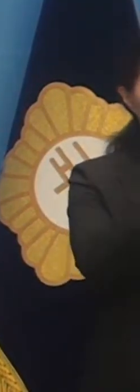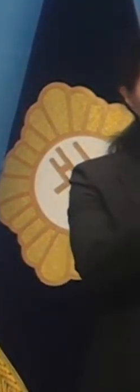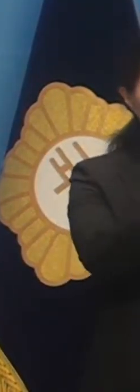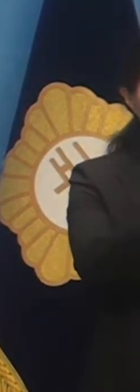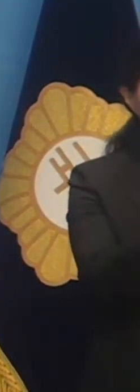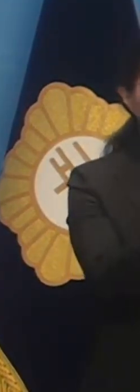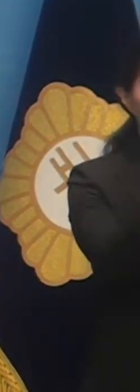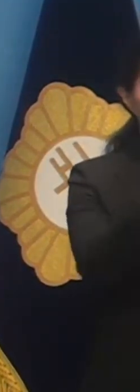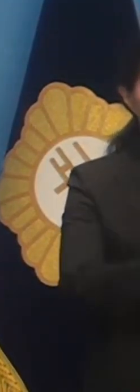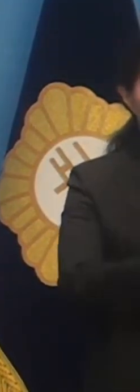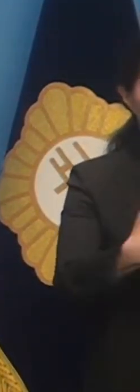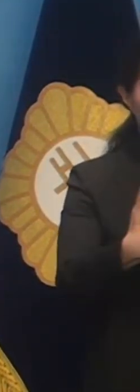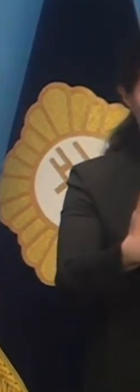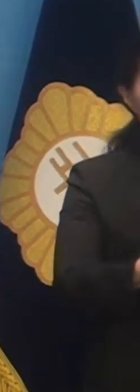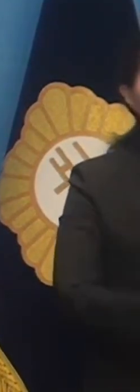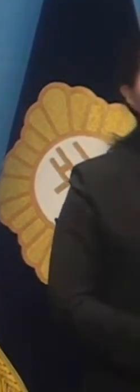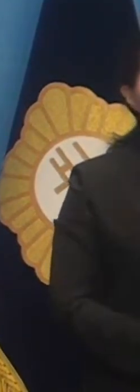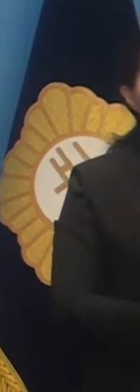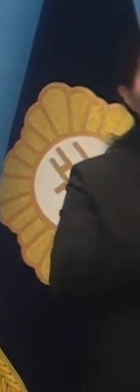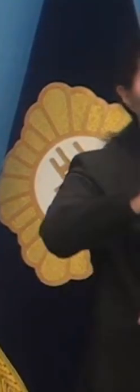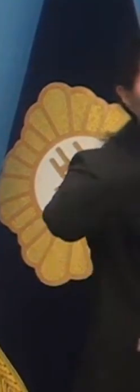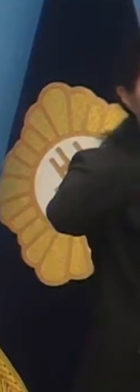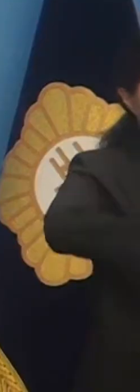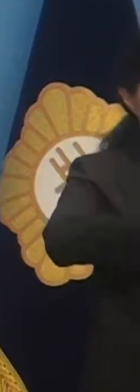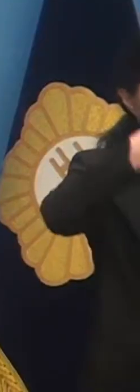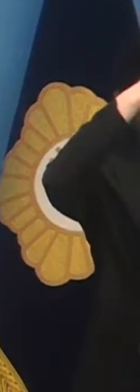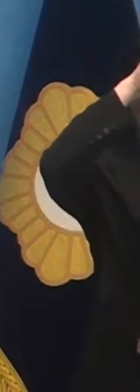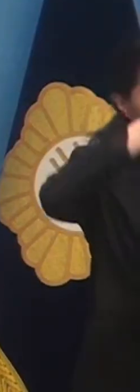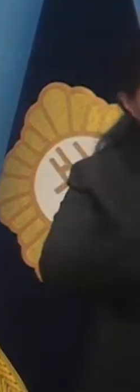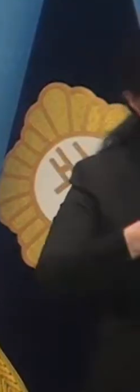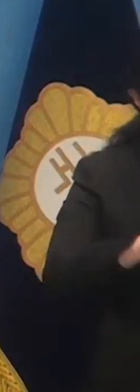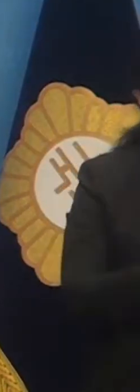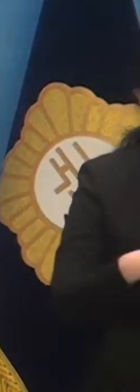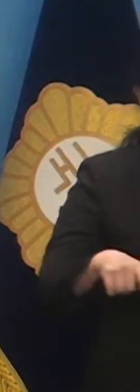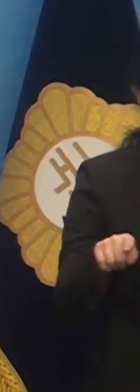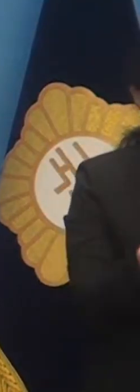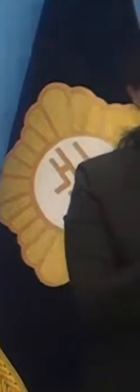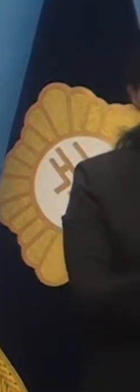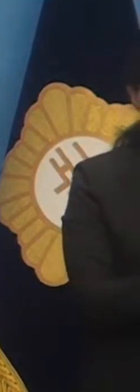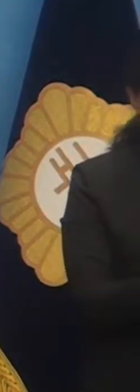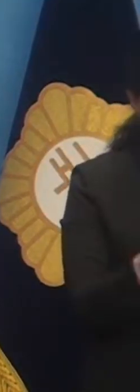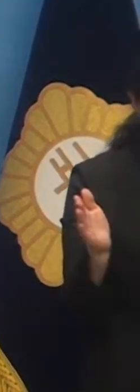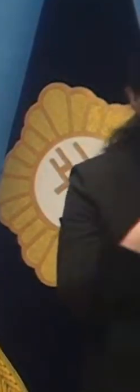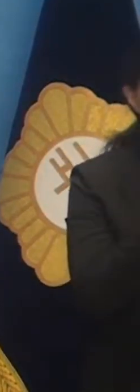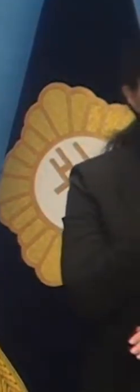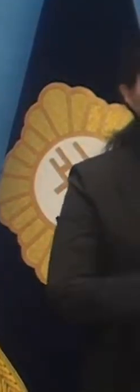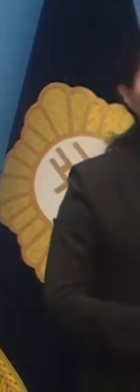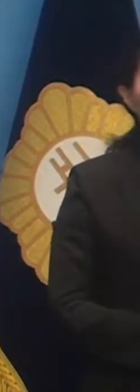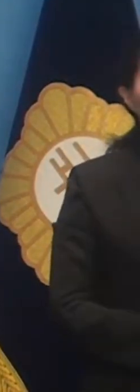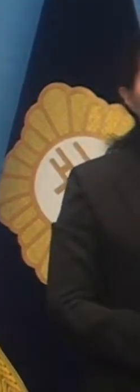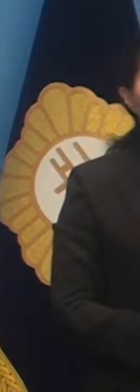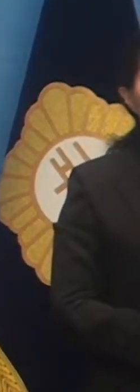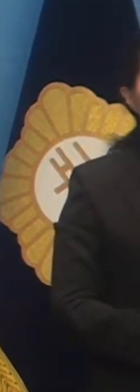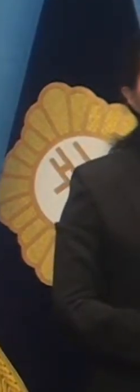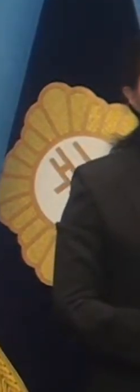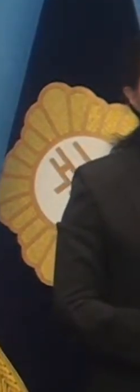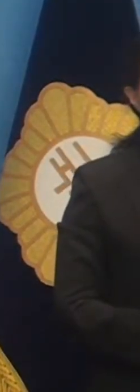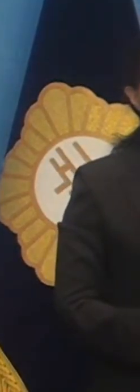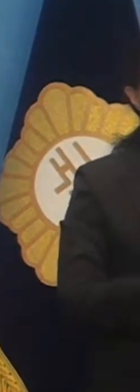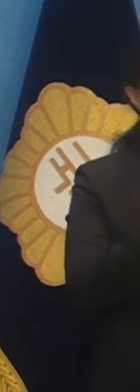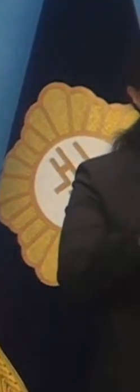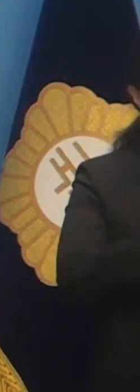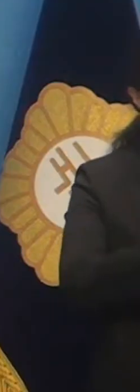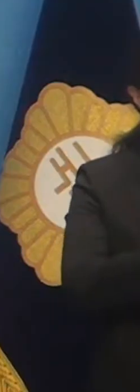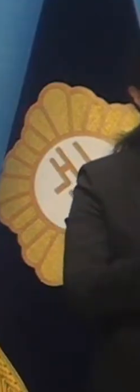2020년 12월 29일 바로 이 자리에서 검찰개혁을 위한 첫 발을 내디딘 바 있습니다. 당시